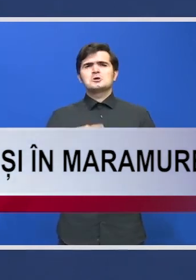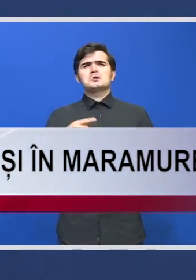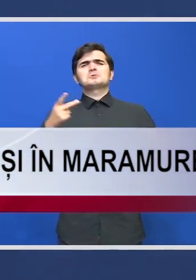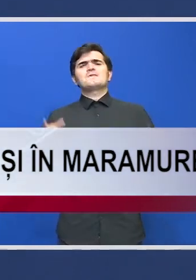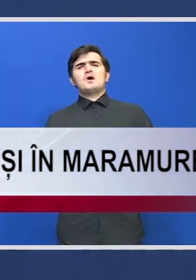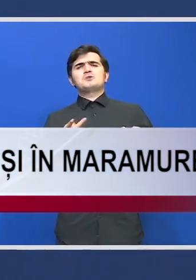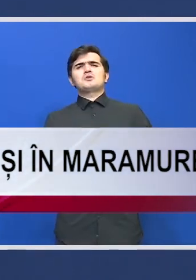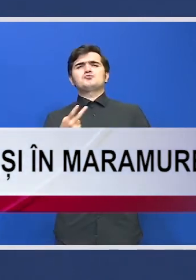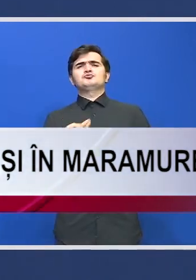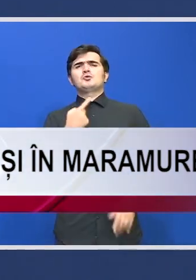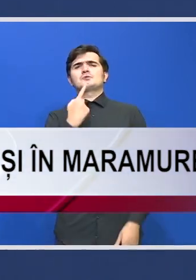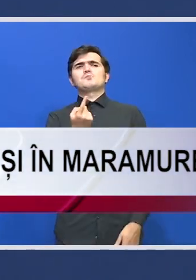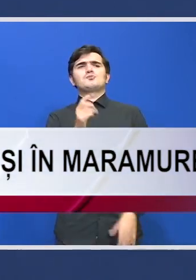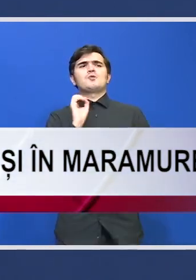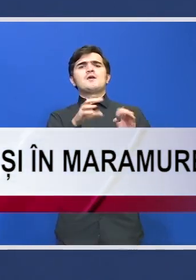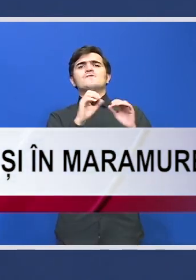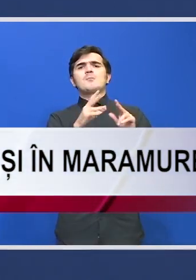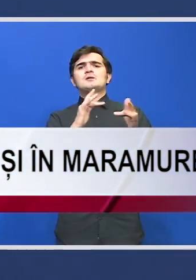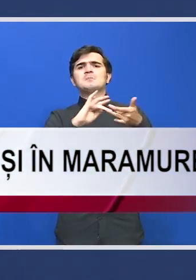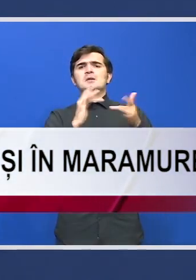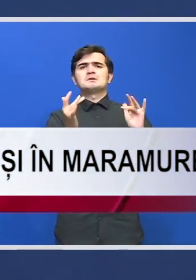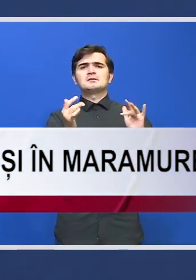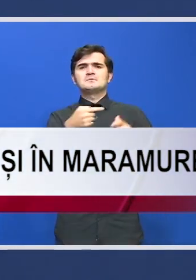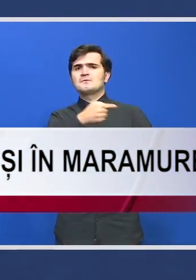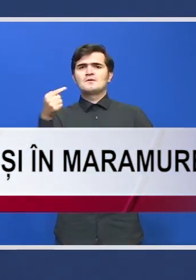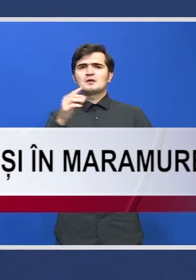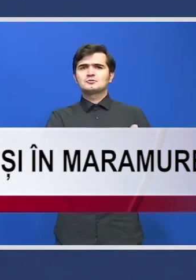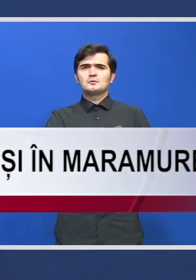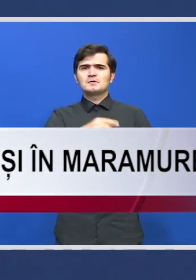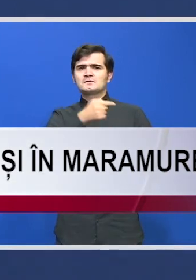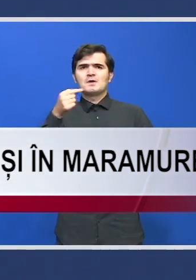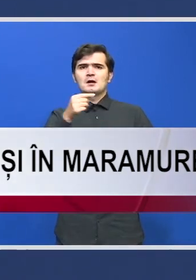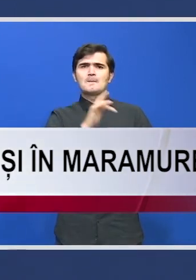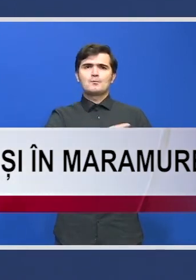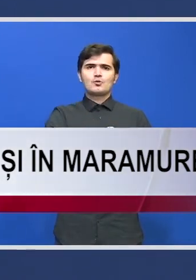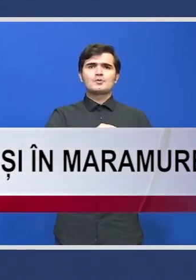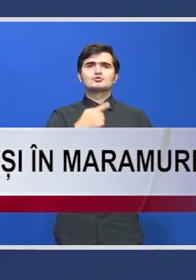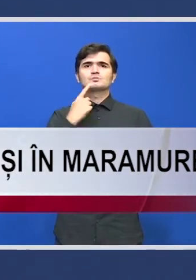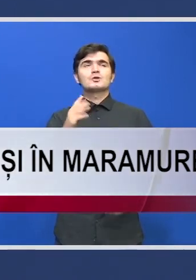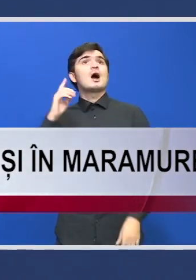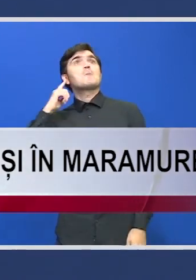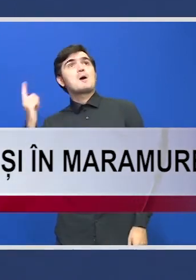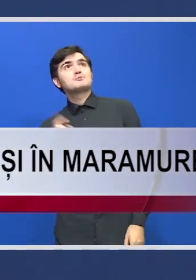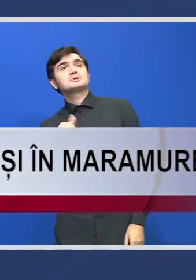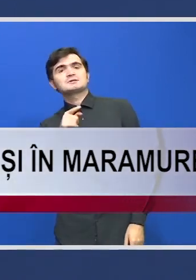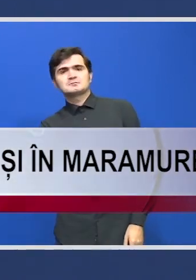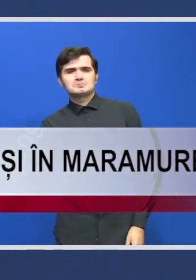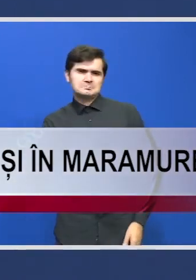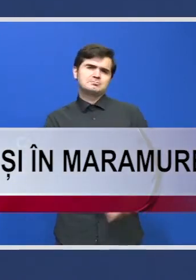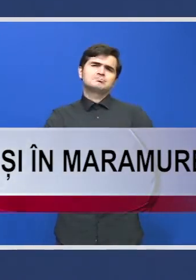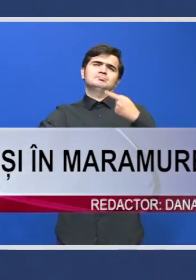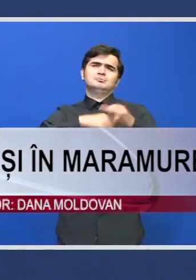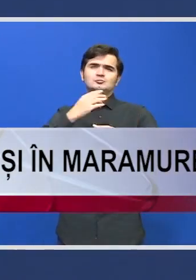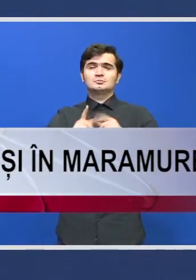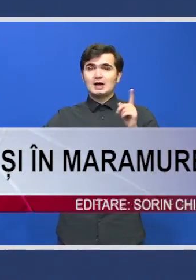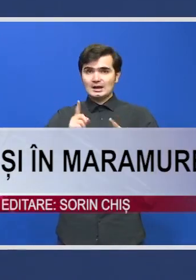spui, să pui o informație pe un site, fără dovezi, fără probe, fără nimic, și să arunci și am auzit că așa s-a întâmplat. Și cu asta, dacă